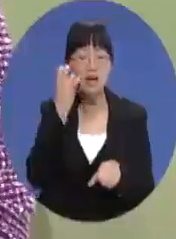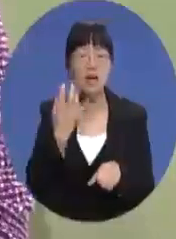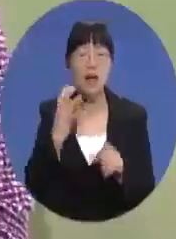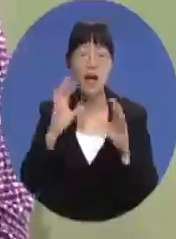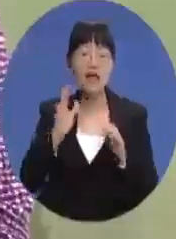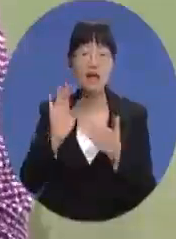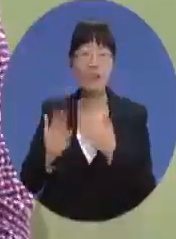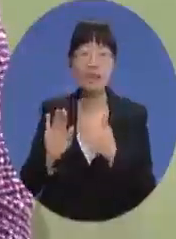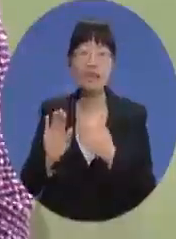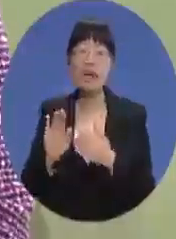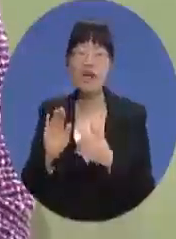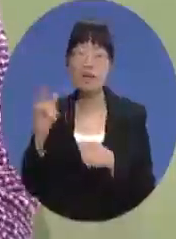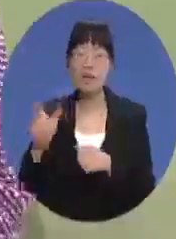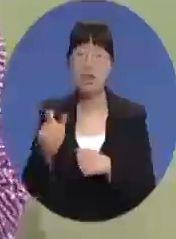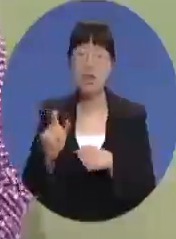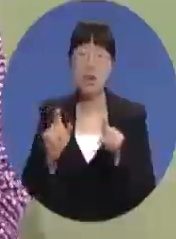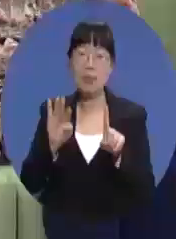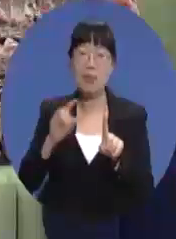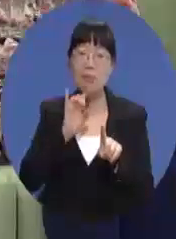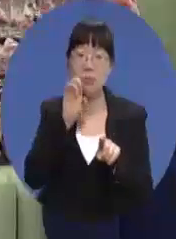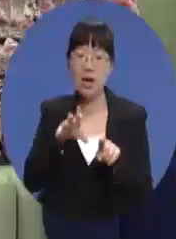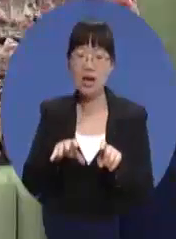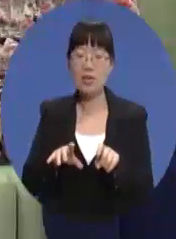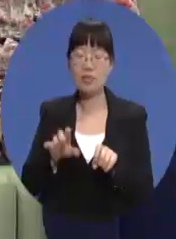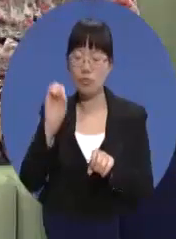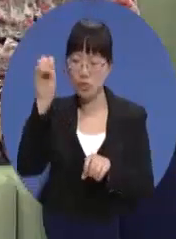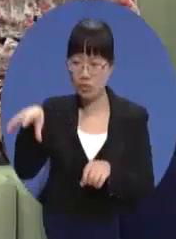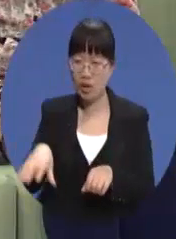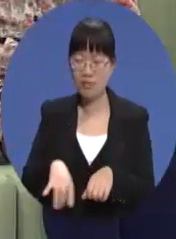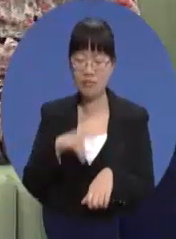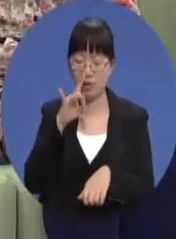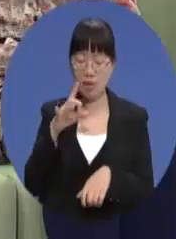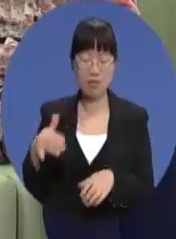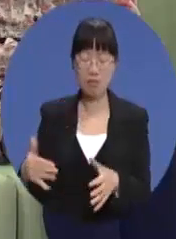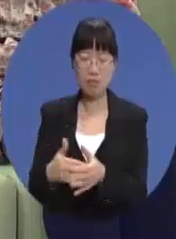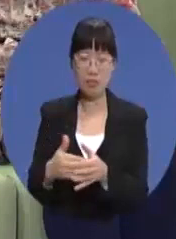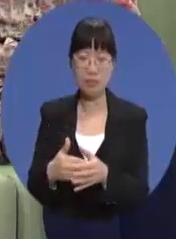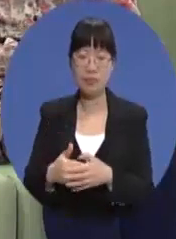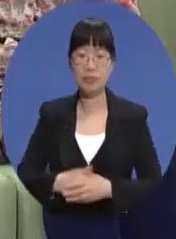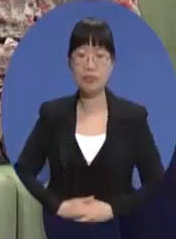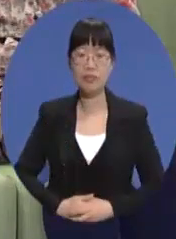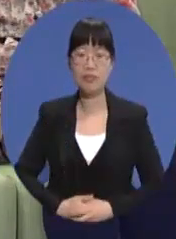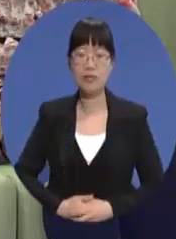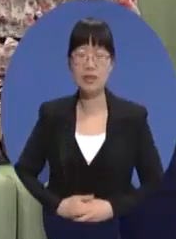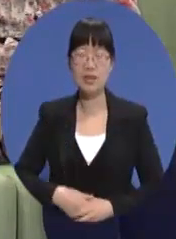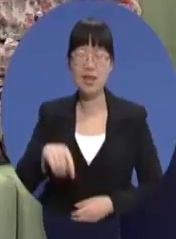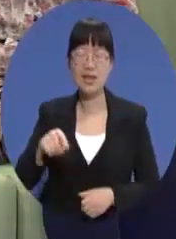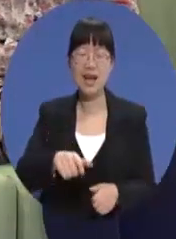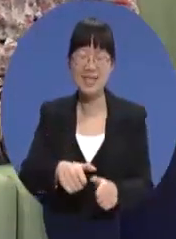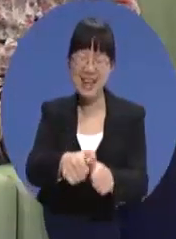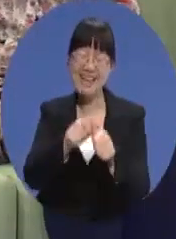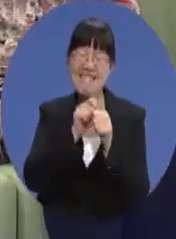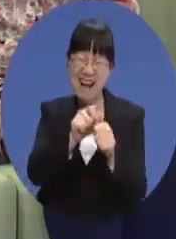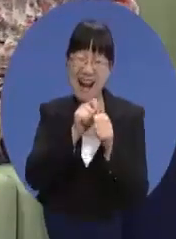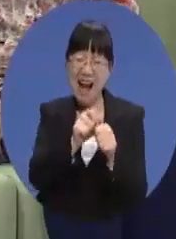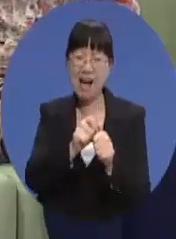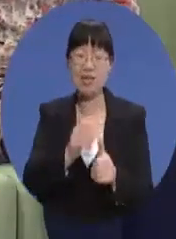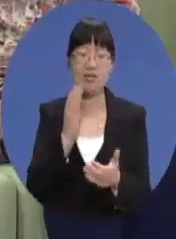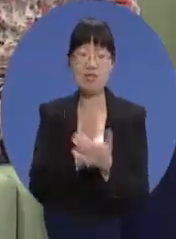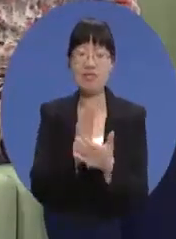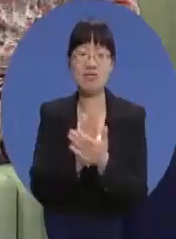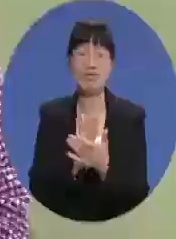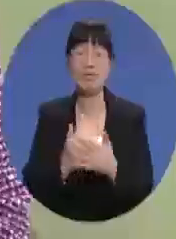말씀하시면 돼요. 그때마다 딱 던지면 안 돼, 안 돼. 하지 마라, 끝. 그래서 막 애를 막 잡고 이렇게 하실 필요는 없으세요. 자,